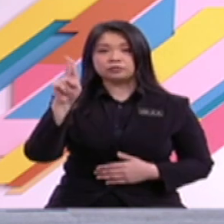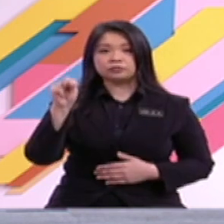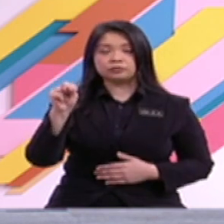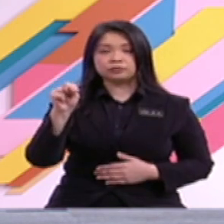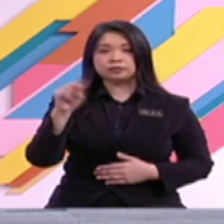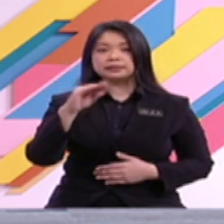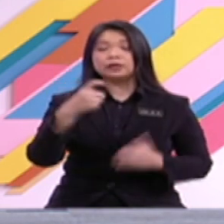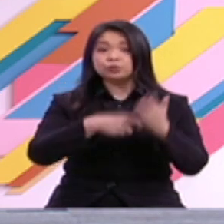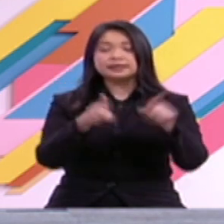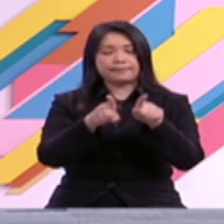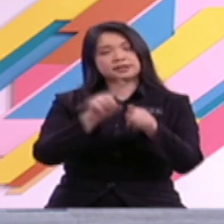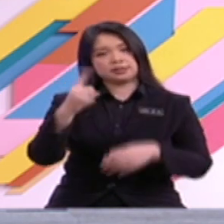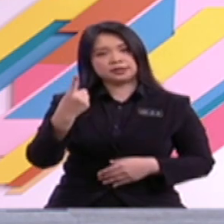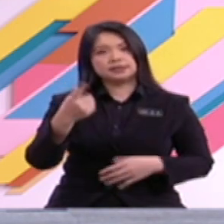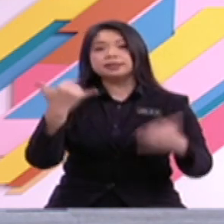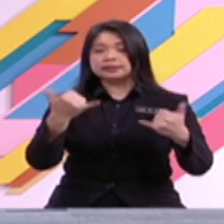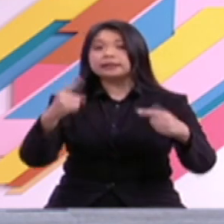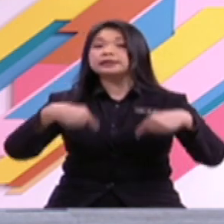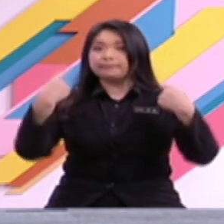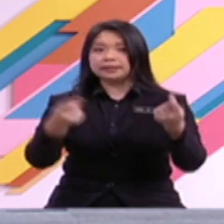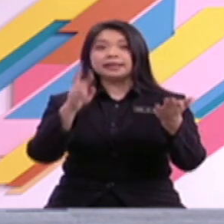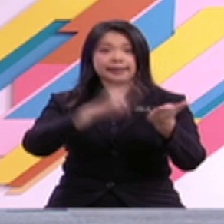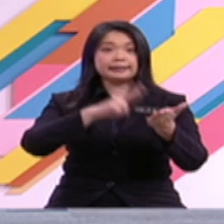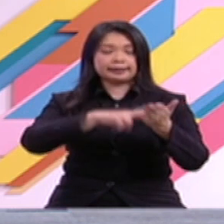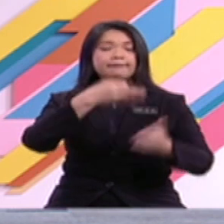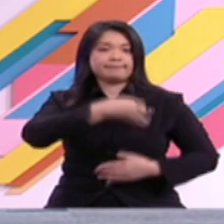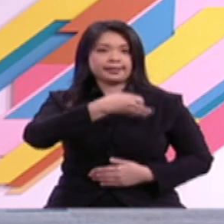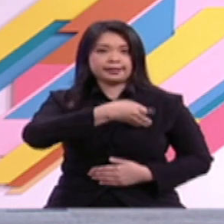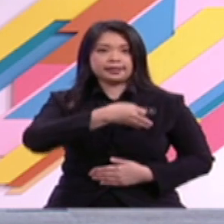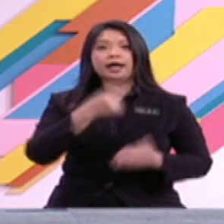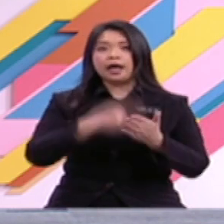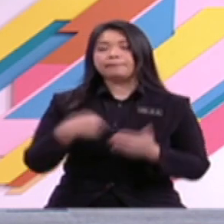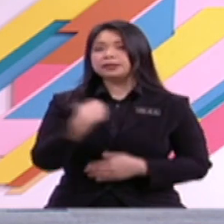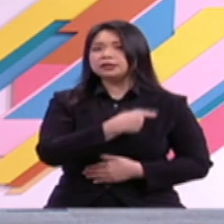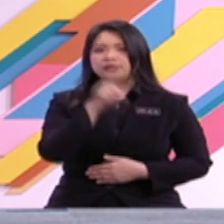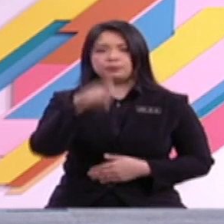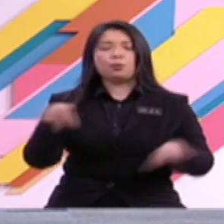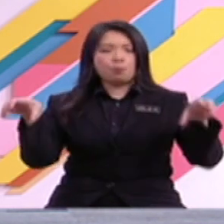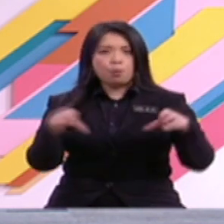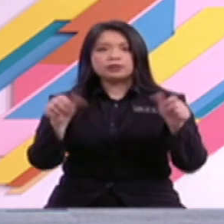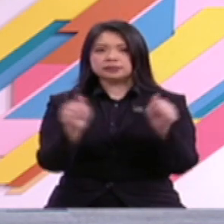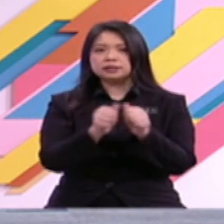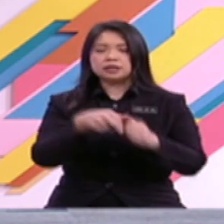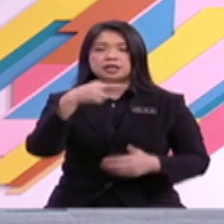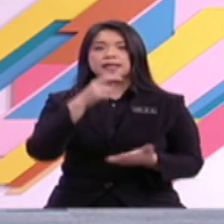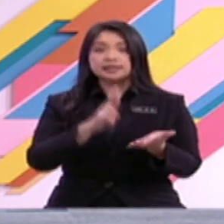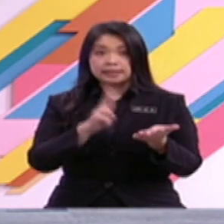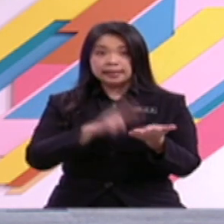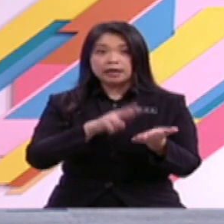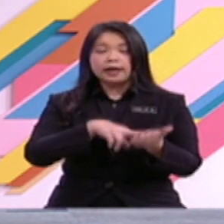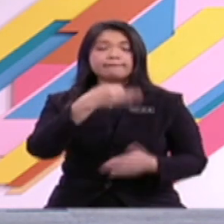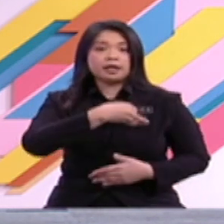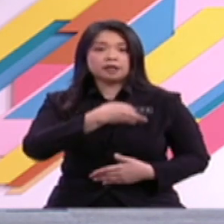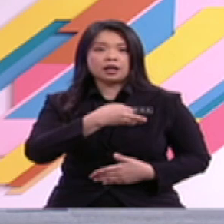kadar faedah Oke adarve air kami sadar faida aku kita nabokin Shadow Fight bila berlaku inflasi